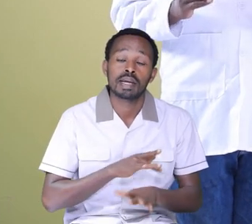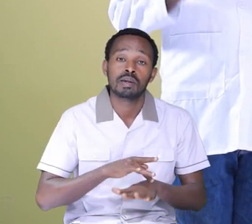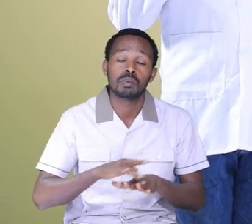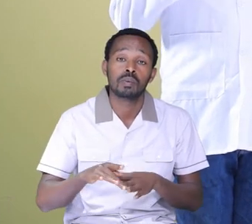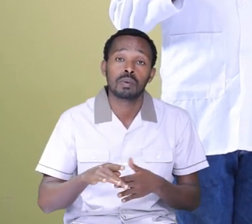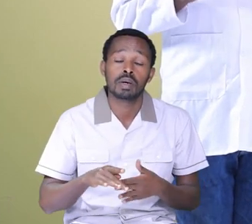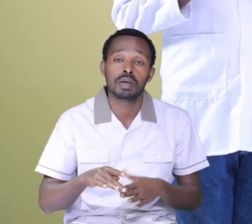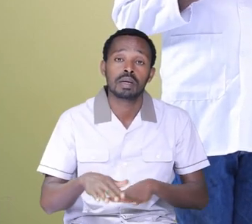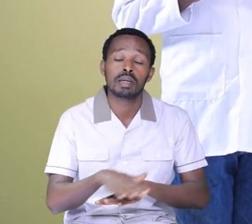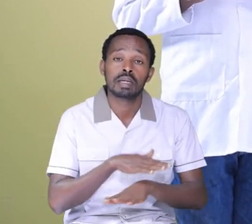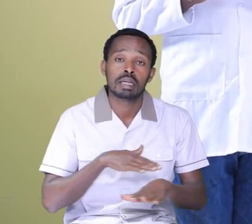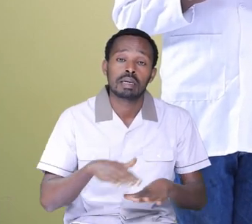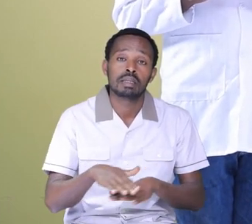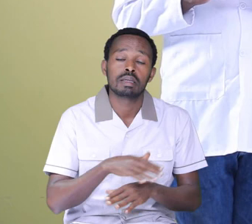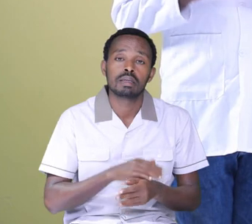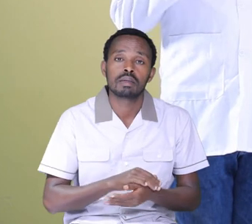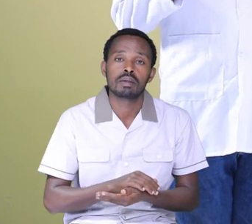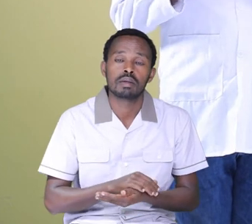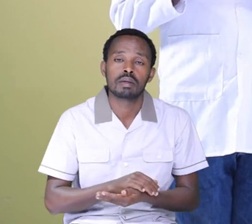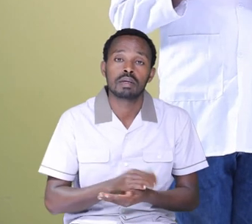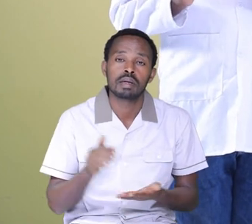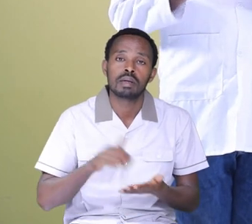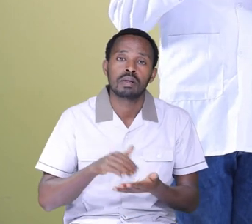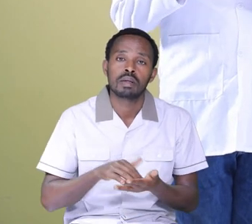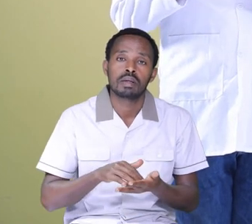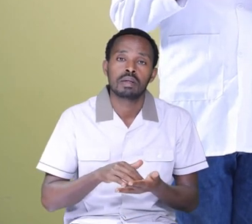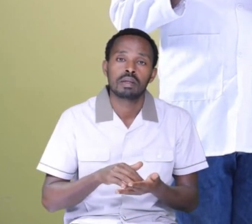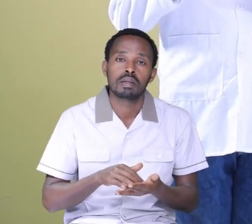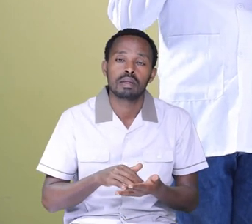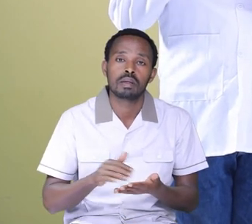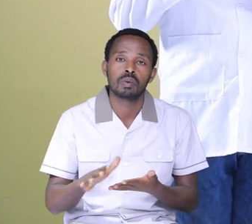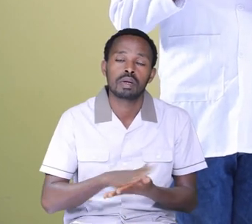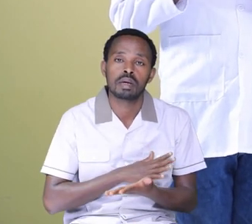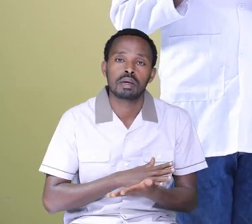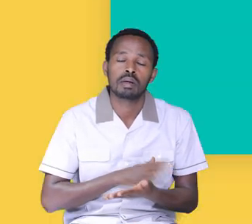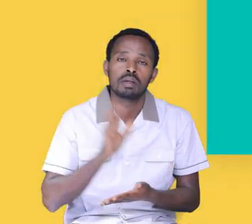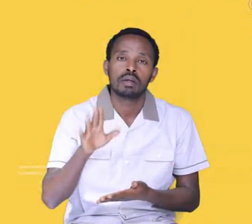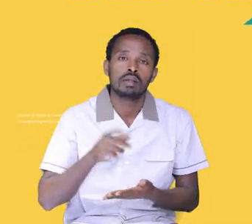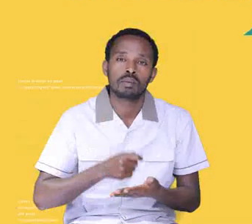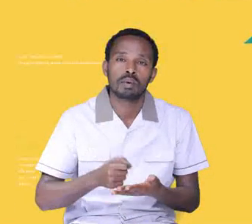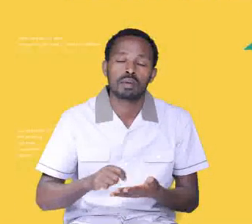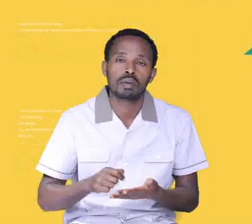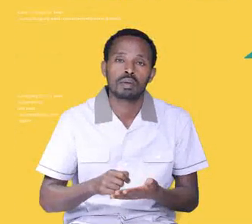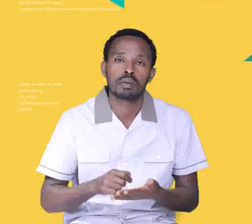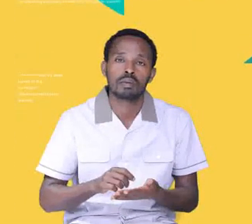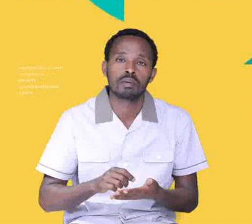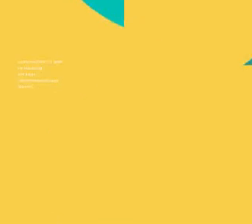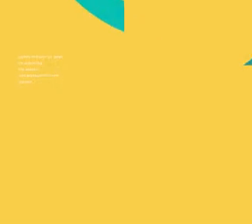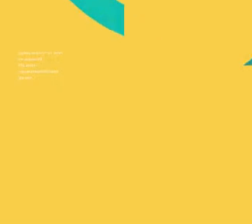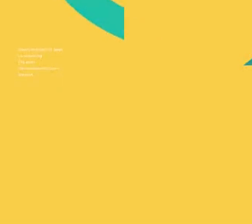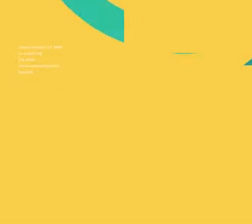eeggachuun wantoota yeroo darbee baranne irra deebi'uun waraqaa keessan irratti barreessaa.